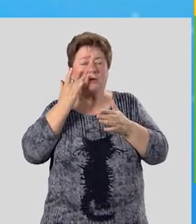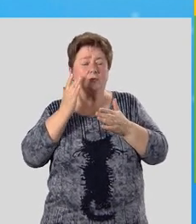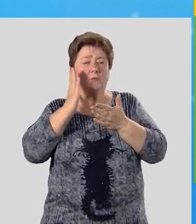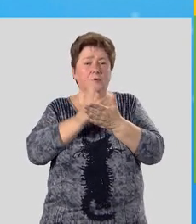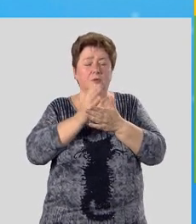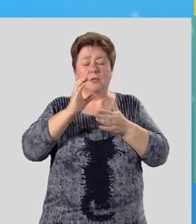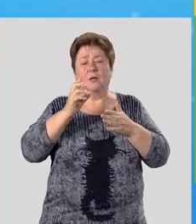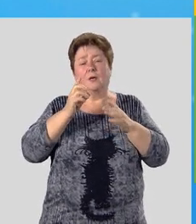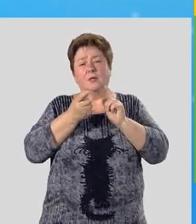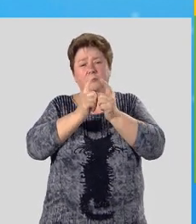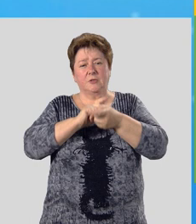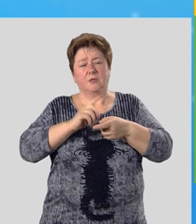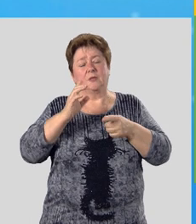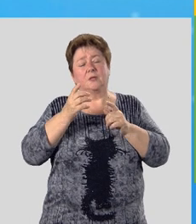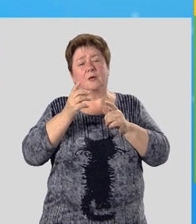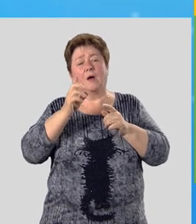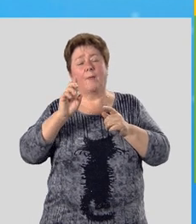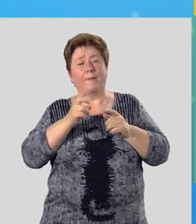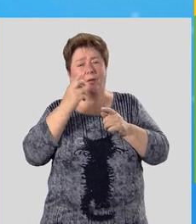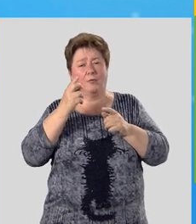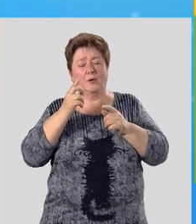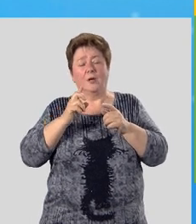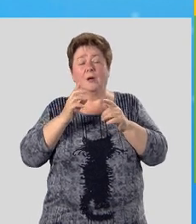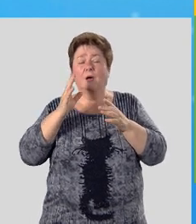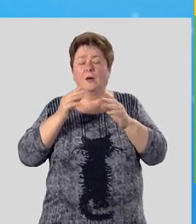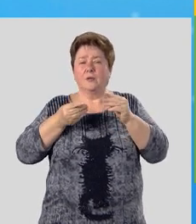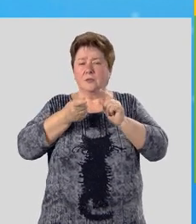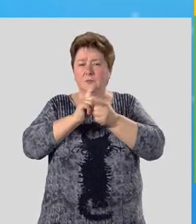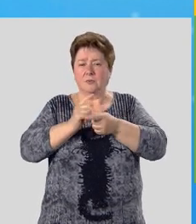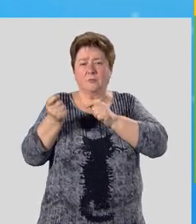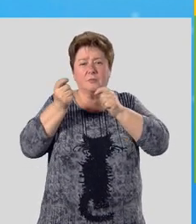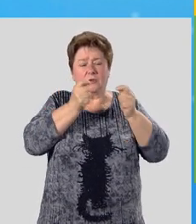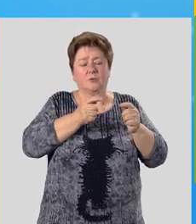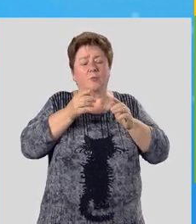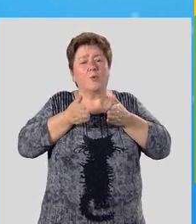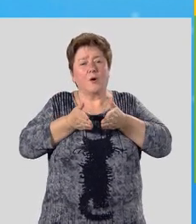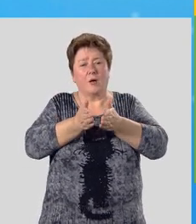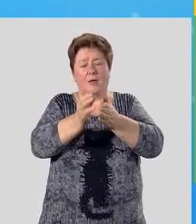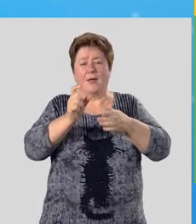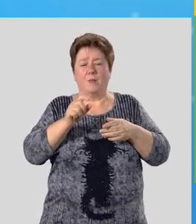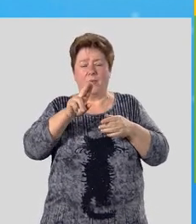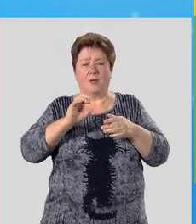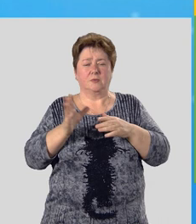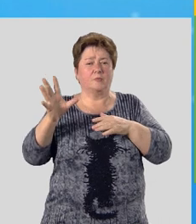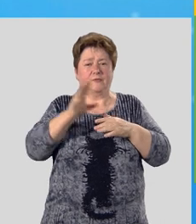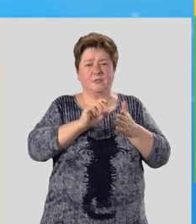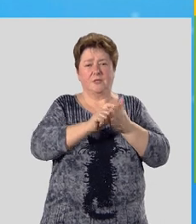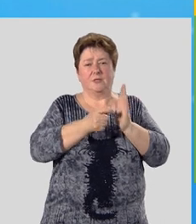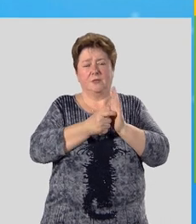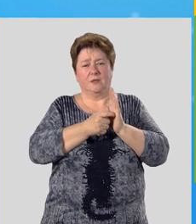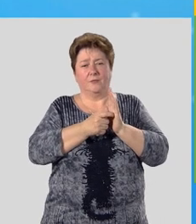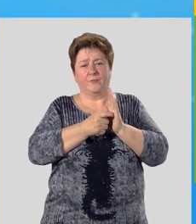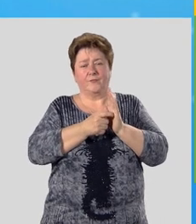происходит биосинтез белков. Синтезируемые вещества транспортируются по каналам ЭПС по всей клетке.